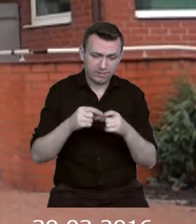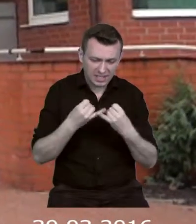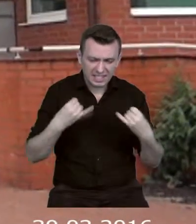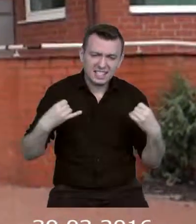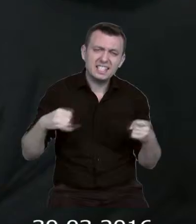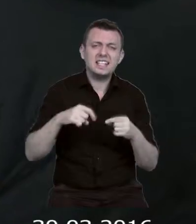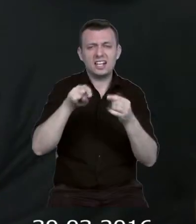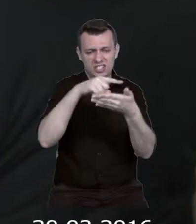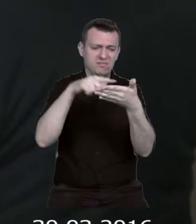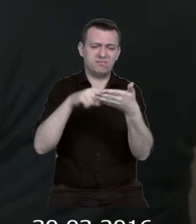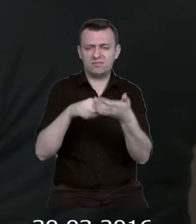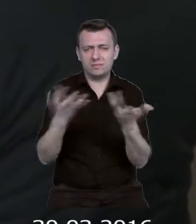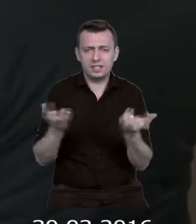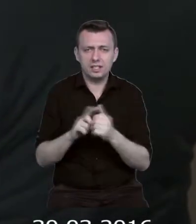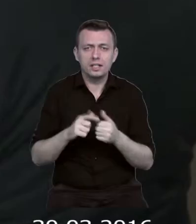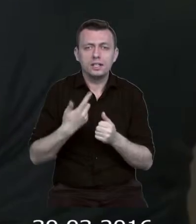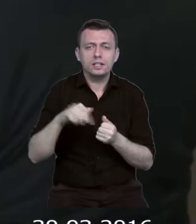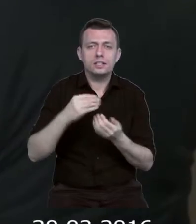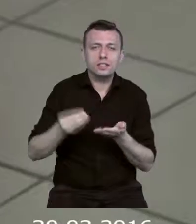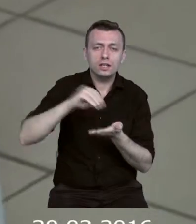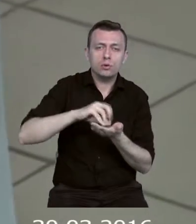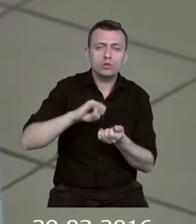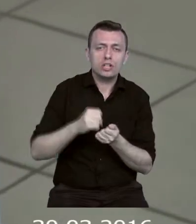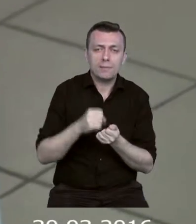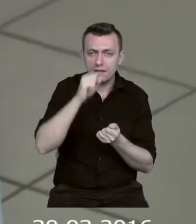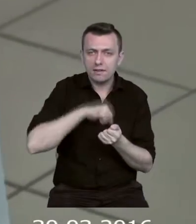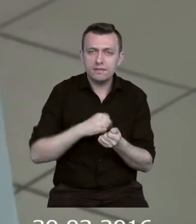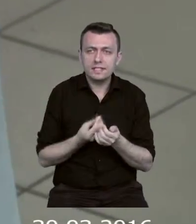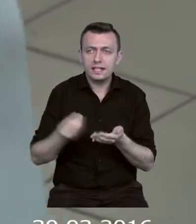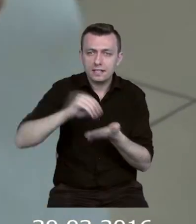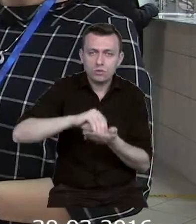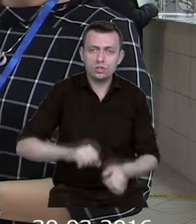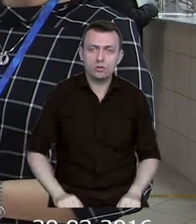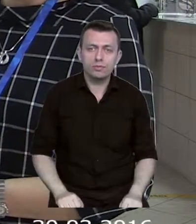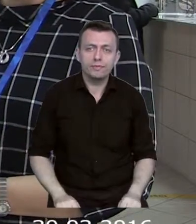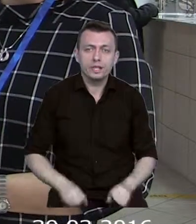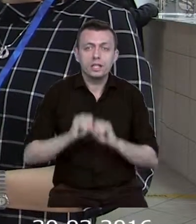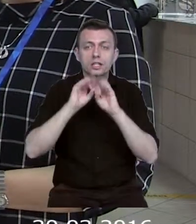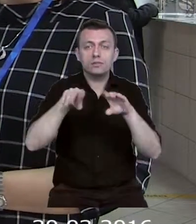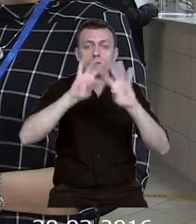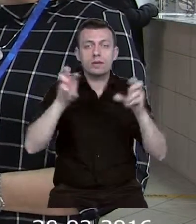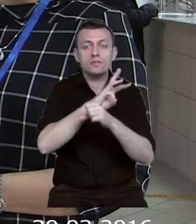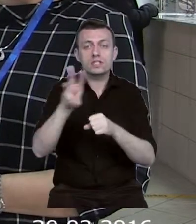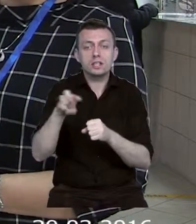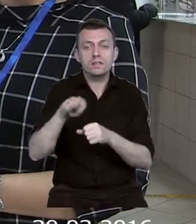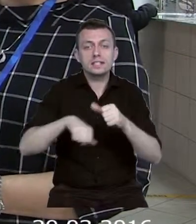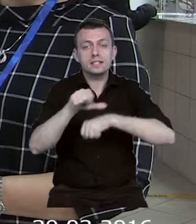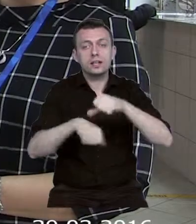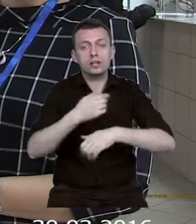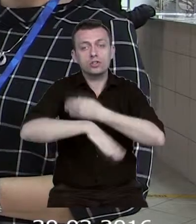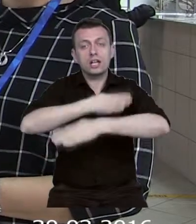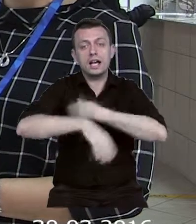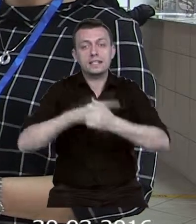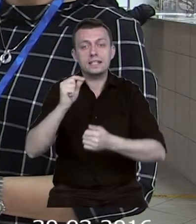ulgę na dziecko rozliczamy na podstawowym formularzu, nie dołączamy żadnych załączników. Informujemy również wszystkich Państwa, iż w ramach